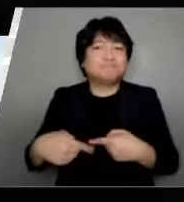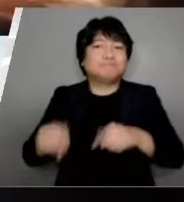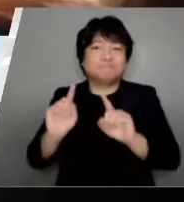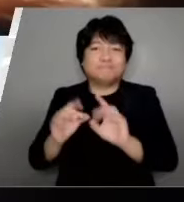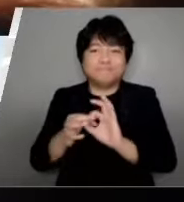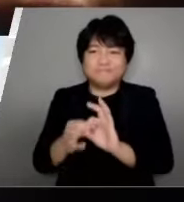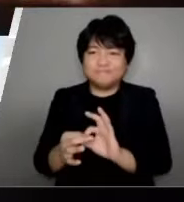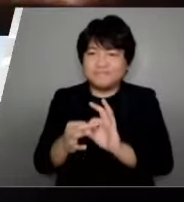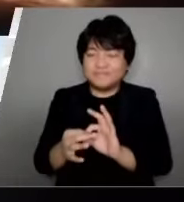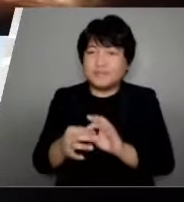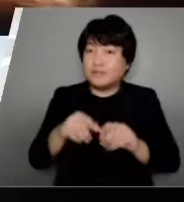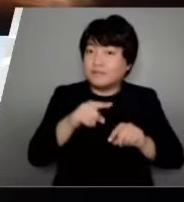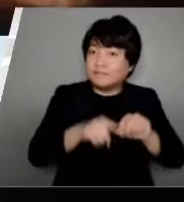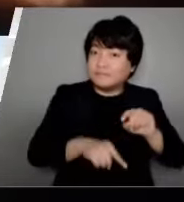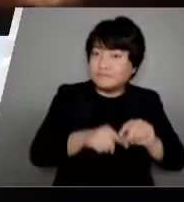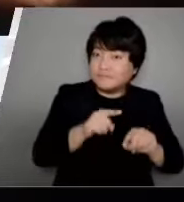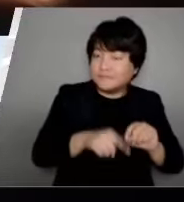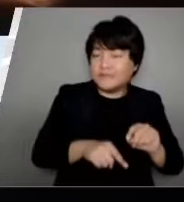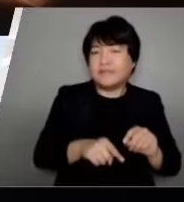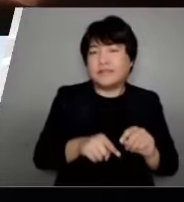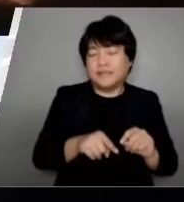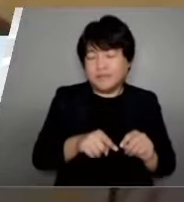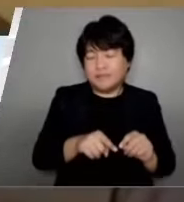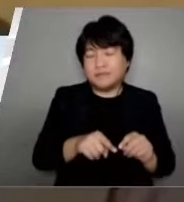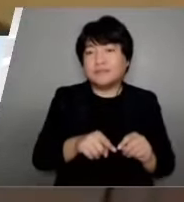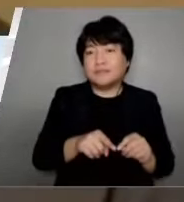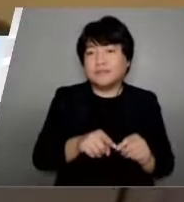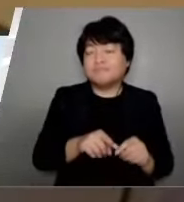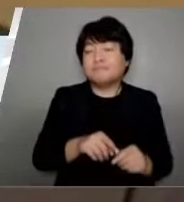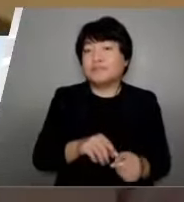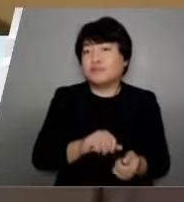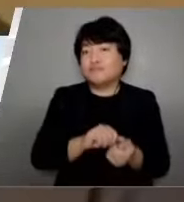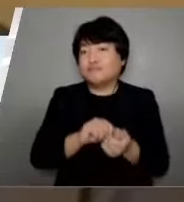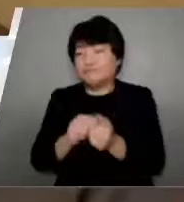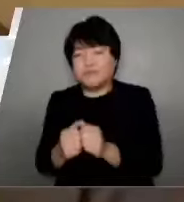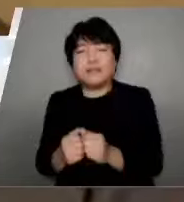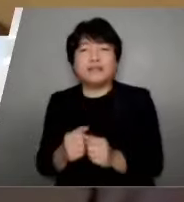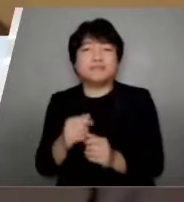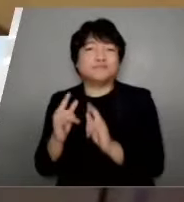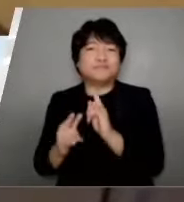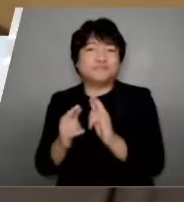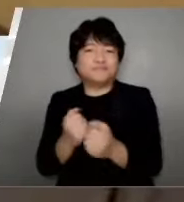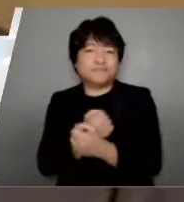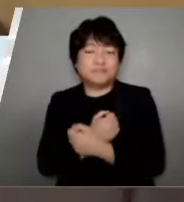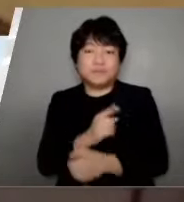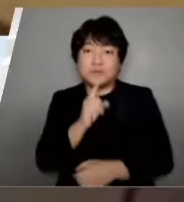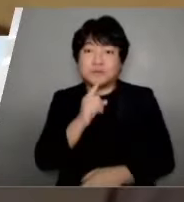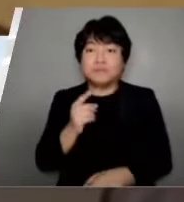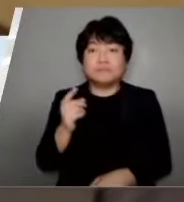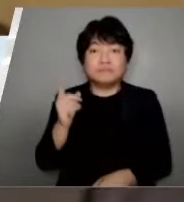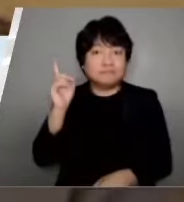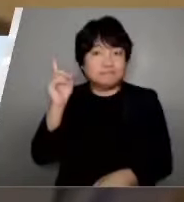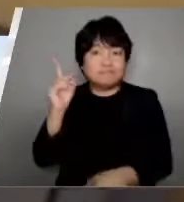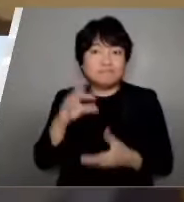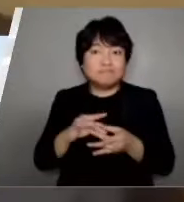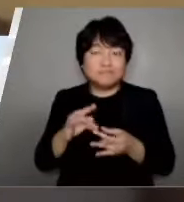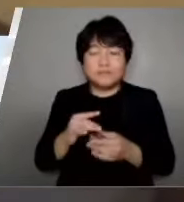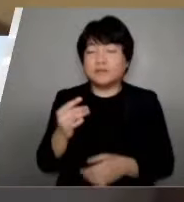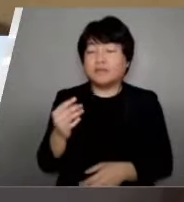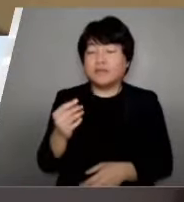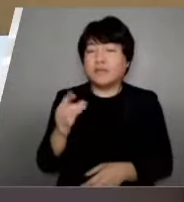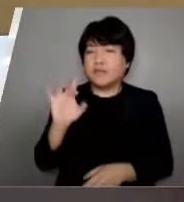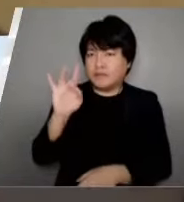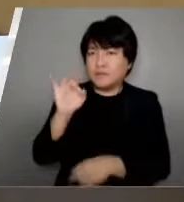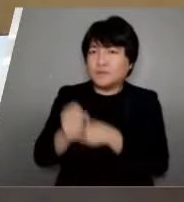friends to lovers. Bago ko siya na-perso, sabi ko nga po, parang 8 years kaming friends. Until, andun na